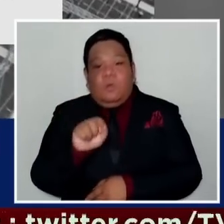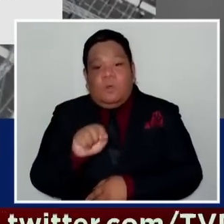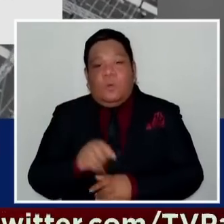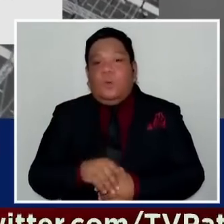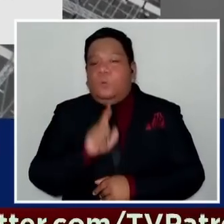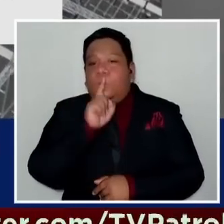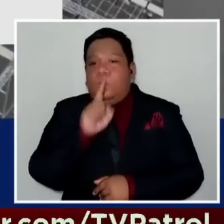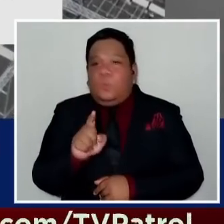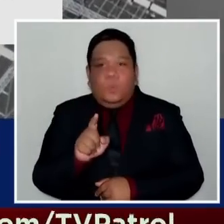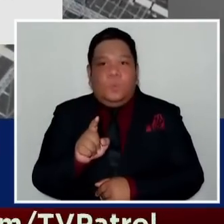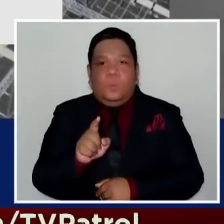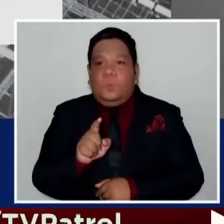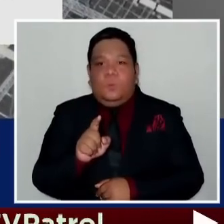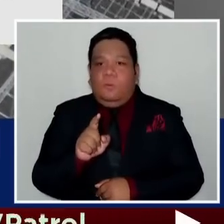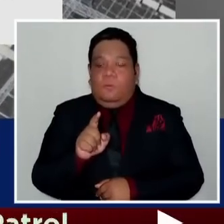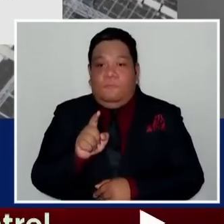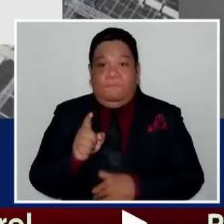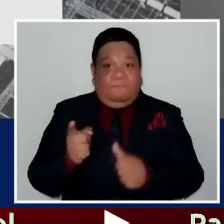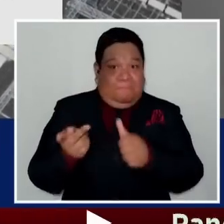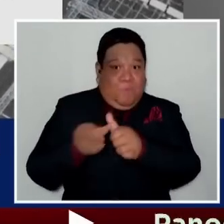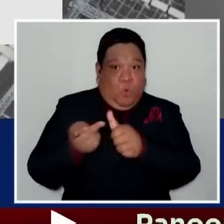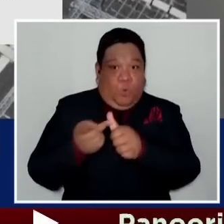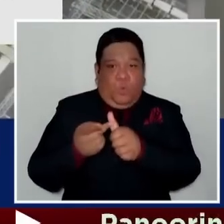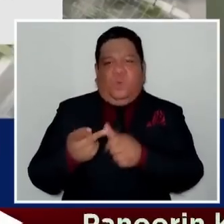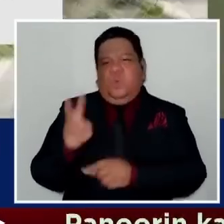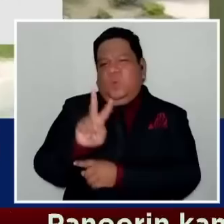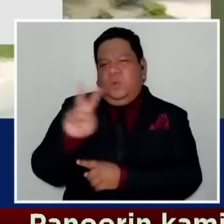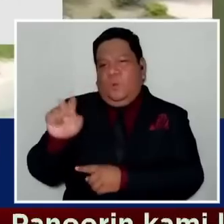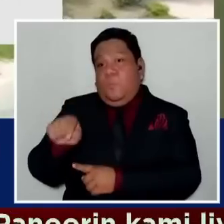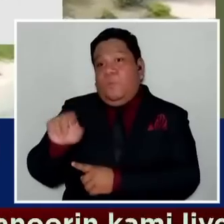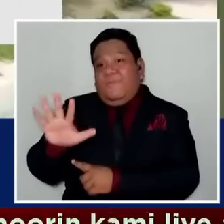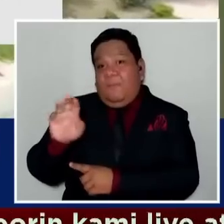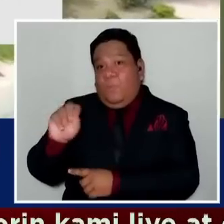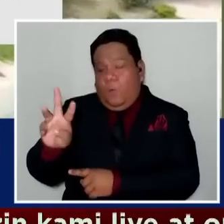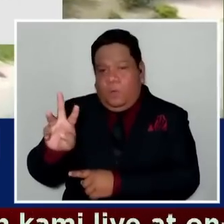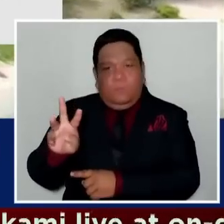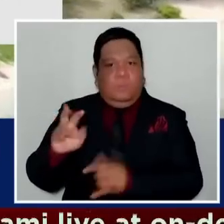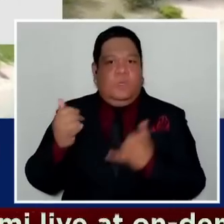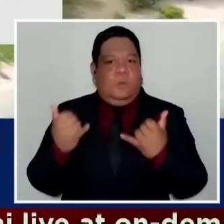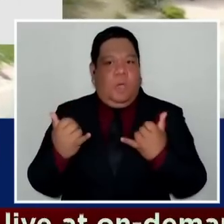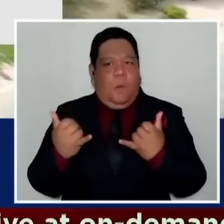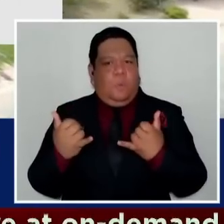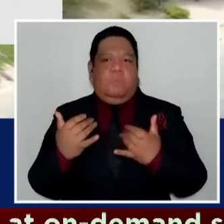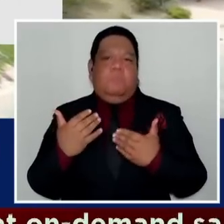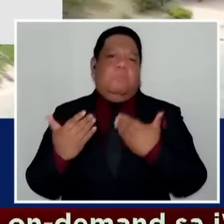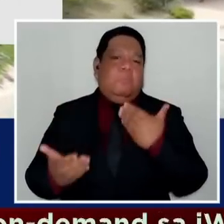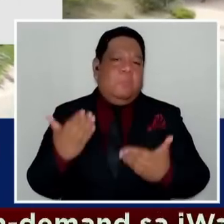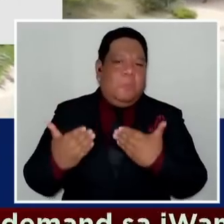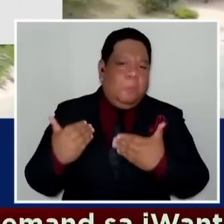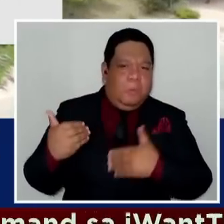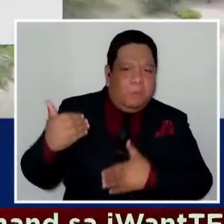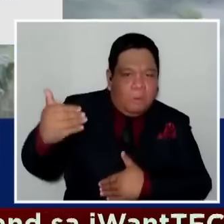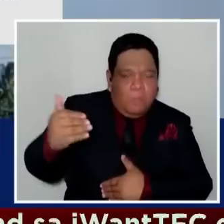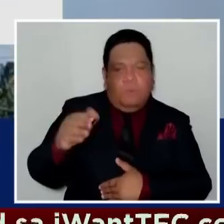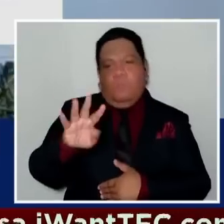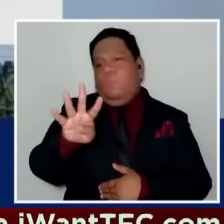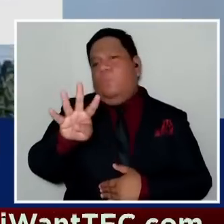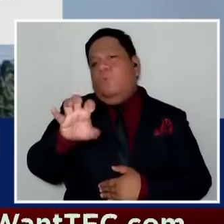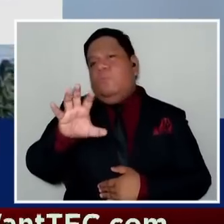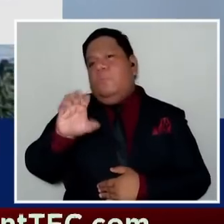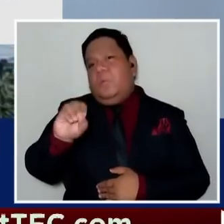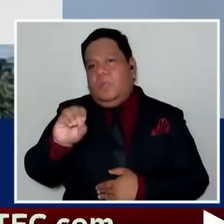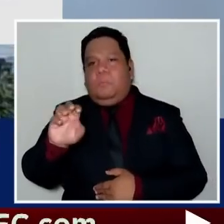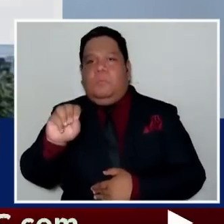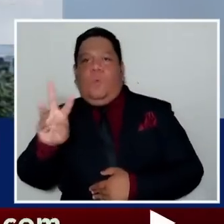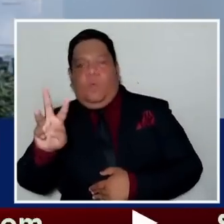Visayas, pero lalaki ito sa 112 megawatts sa dulo ng Mayo at 450 megawatts bago